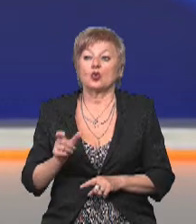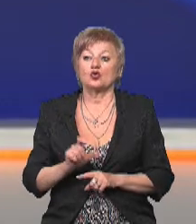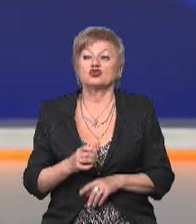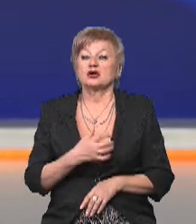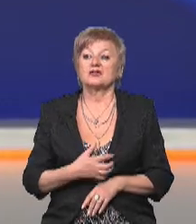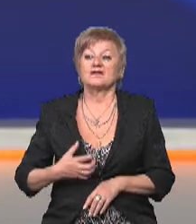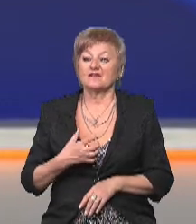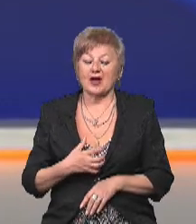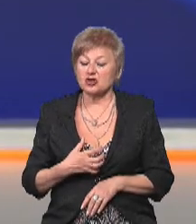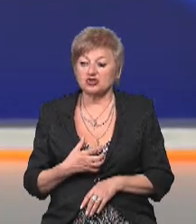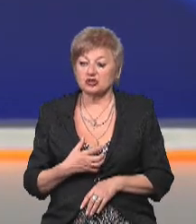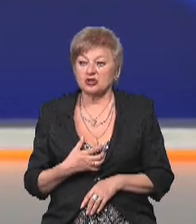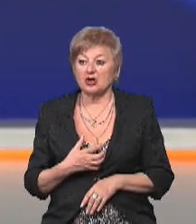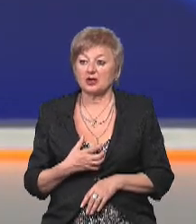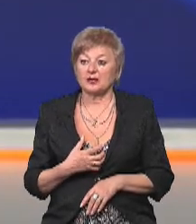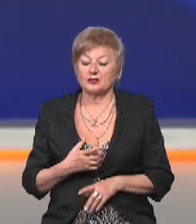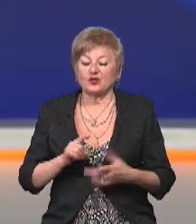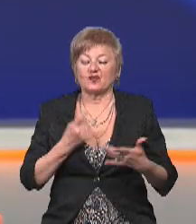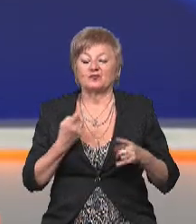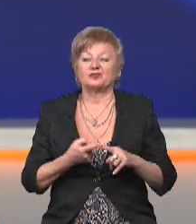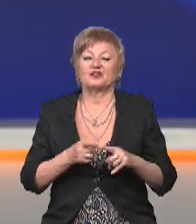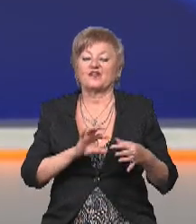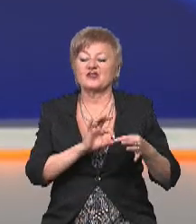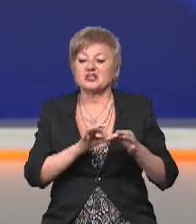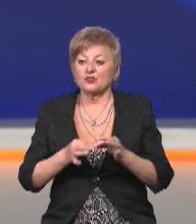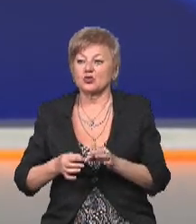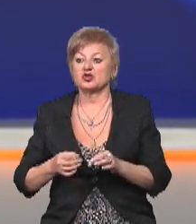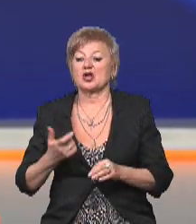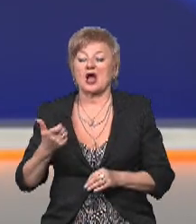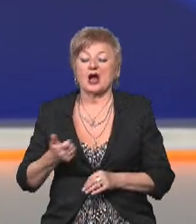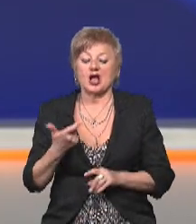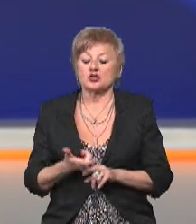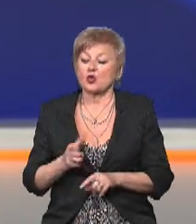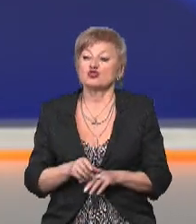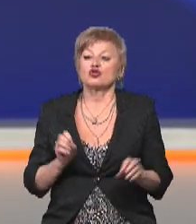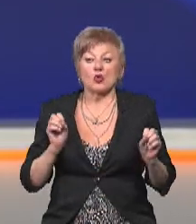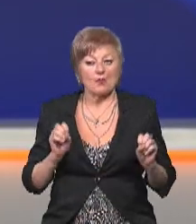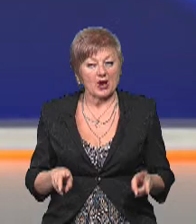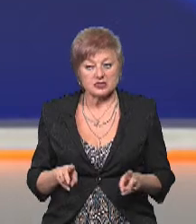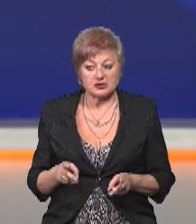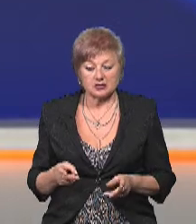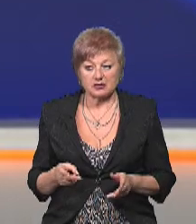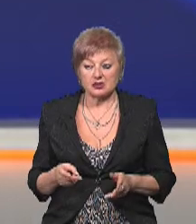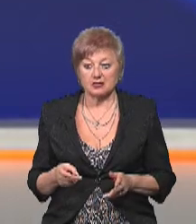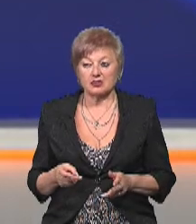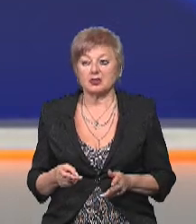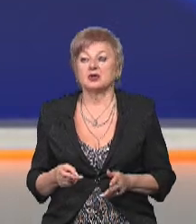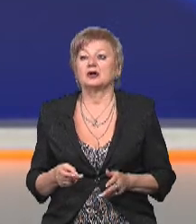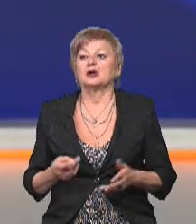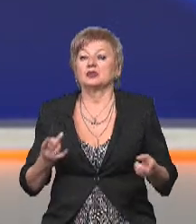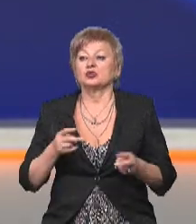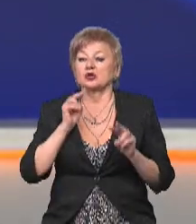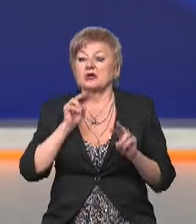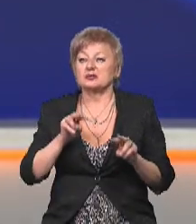очень важная составляющая в этой цепочке, потому что газ – взрывоопасное вещество, следит за сетями,